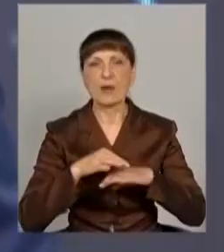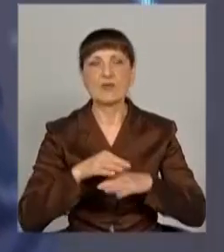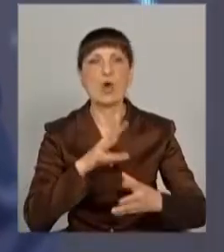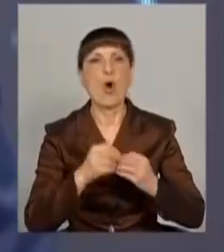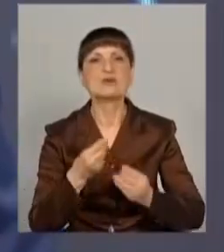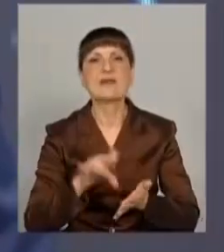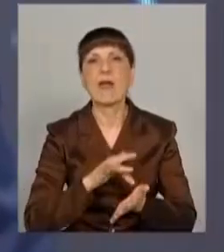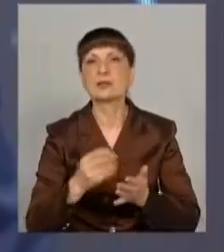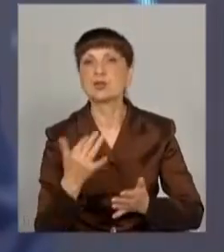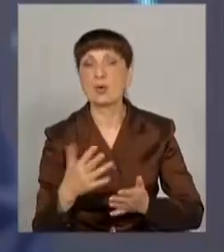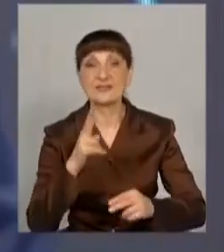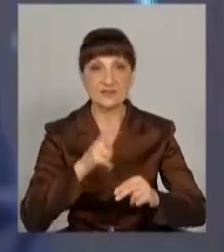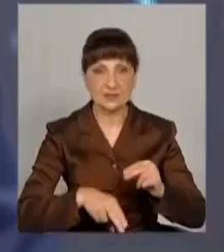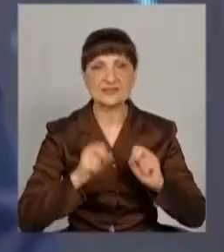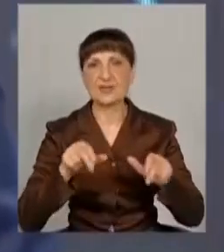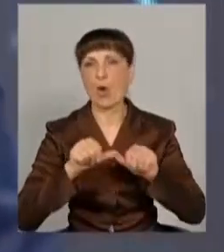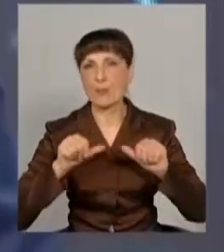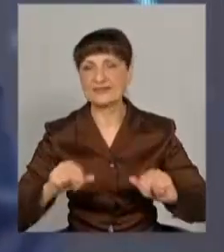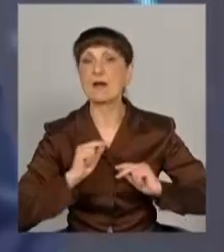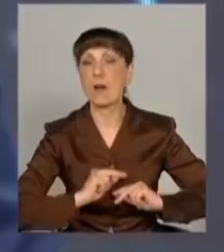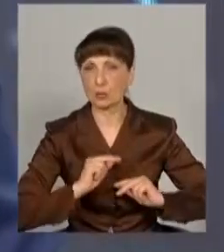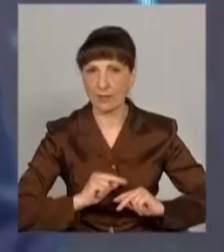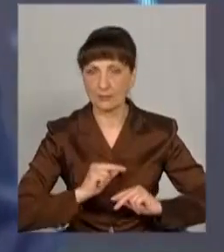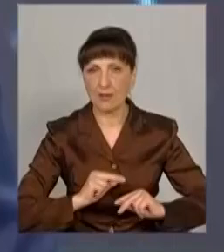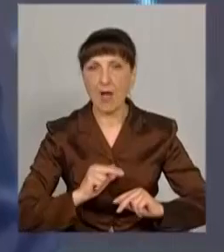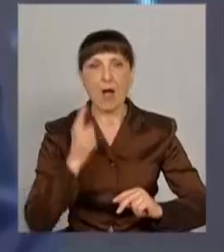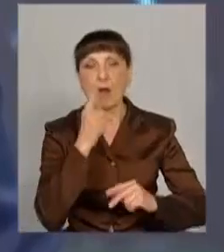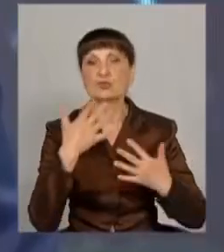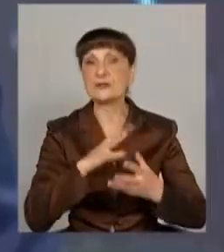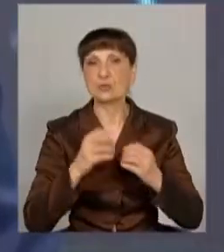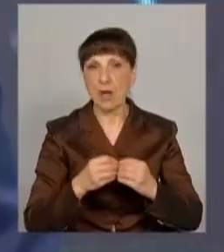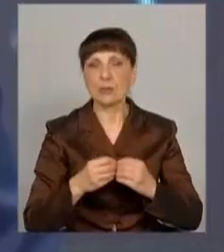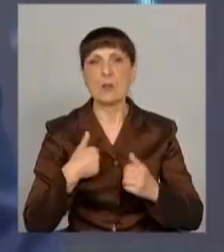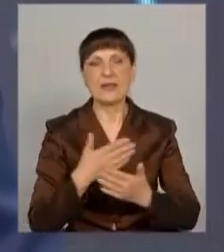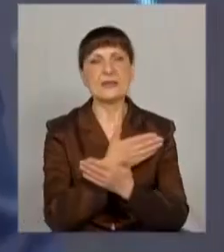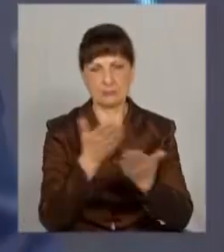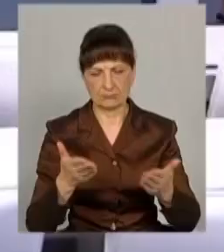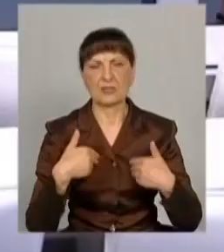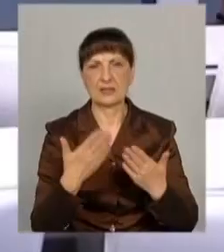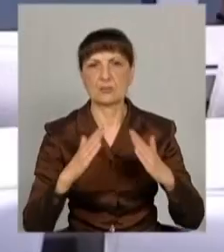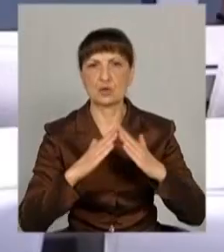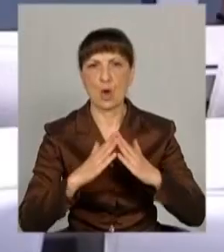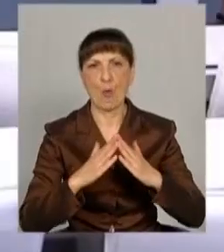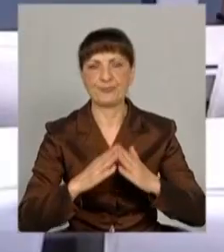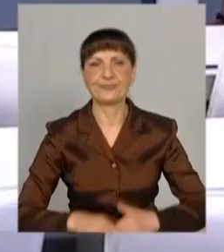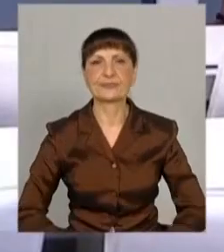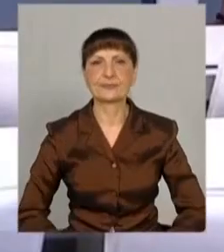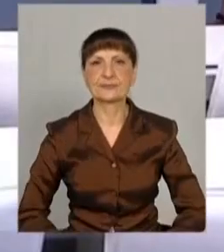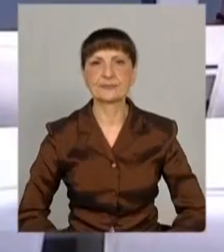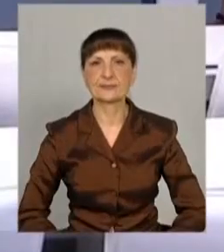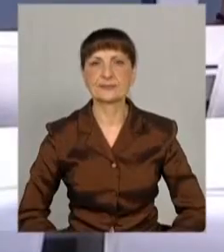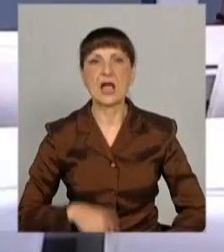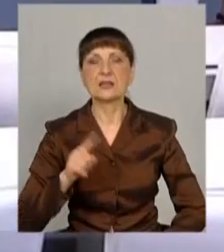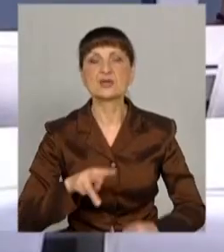только это все завершится, спецкомиссия работает. Как только будут результаты, мы им предоставим жилье. Айдарбек